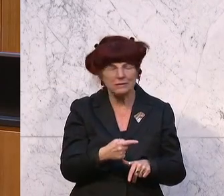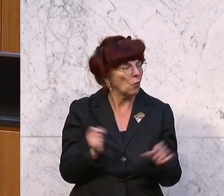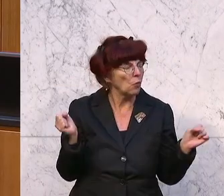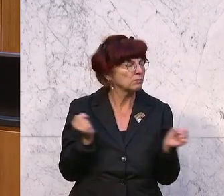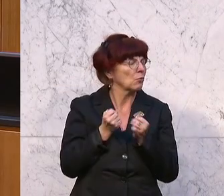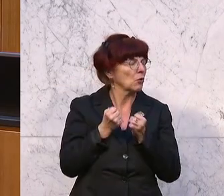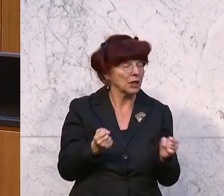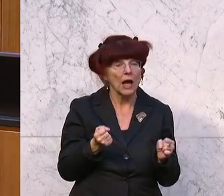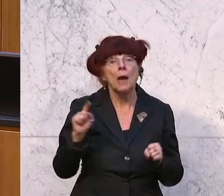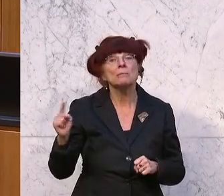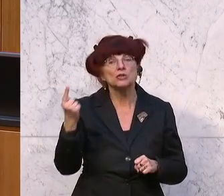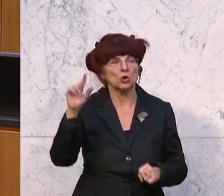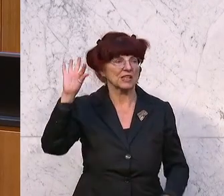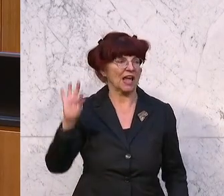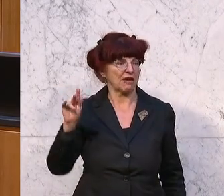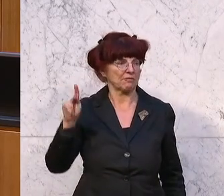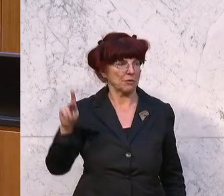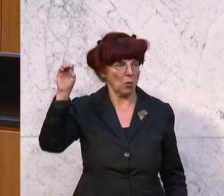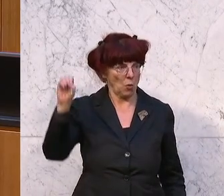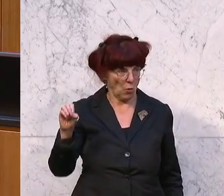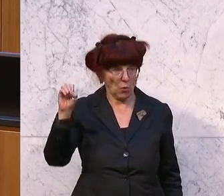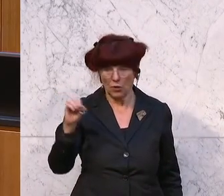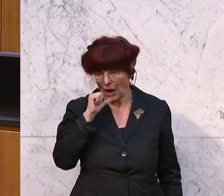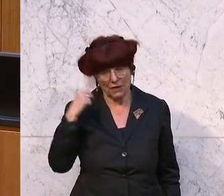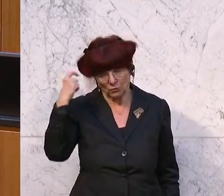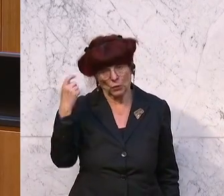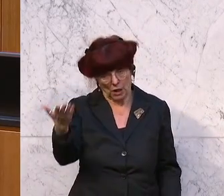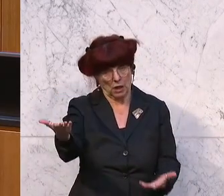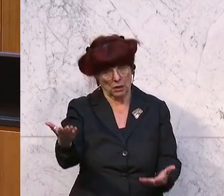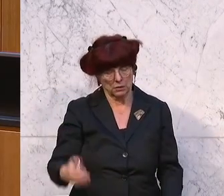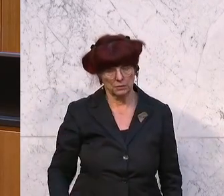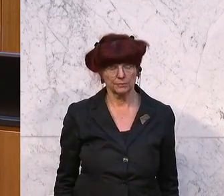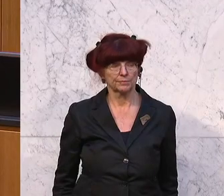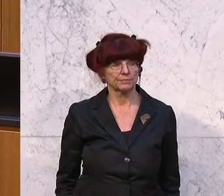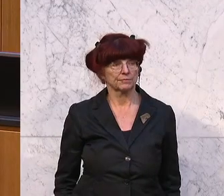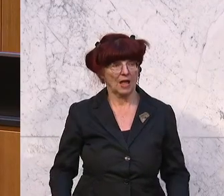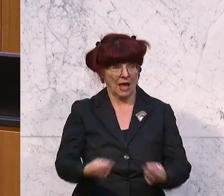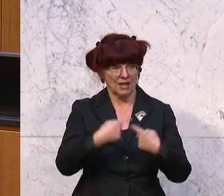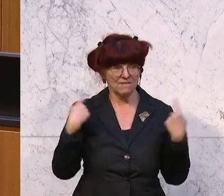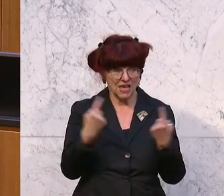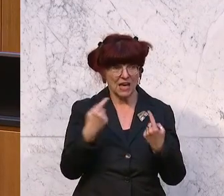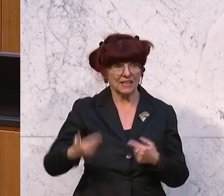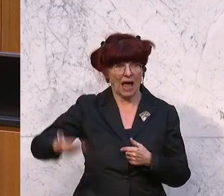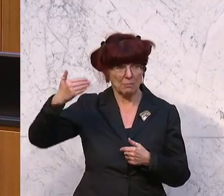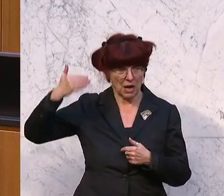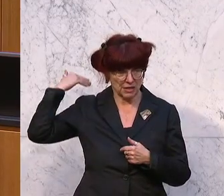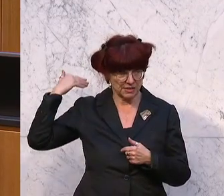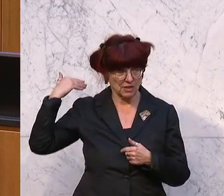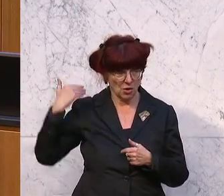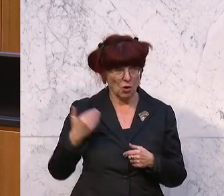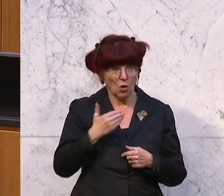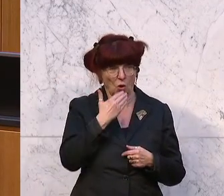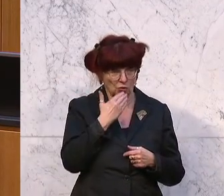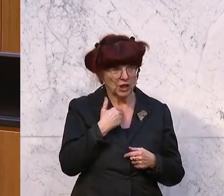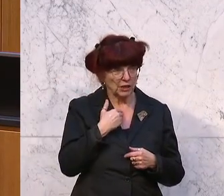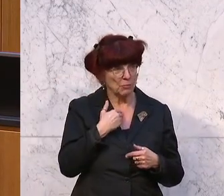ausgerechnet von der Freiheitlichen Partei kommt, wundert gleichzeitig wieder nicht. Wir haben damals, und ich möchte jetzt